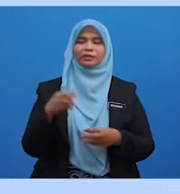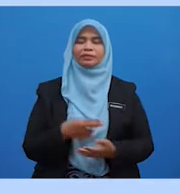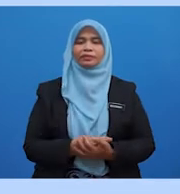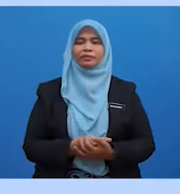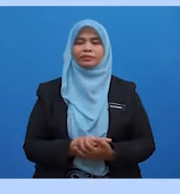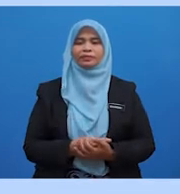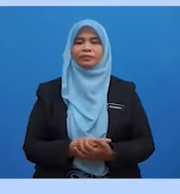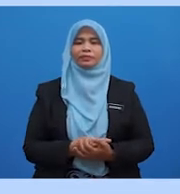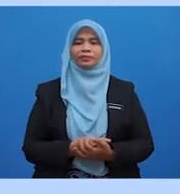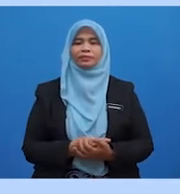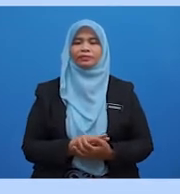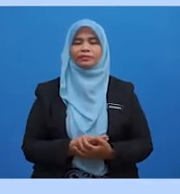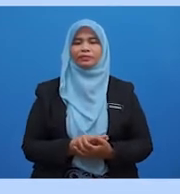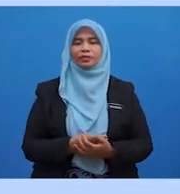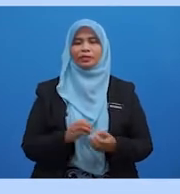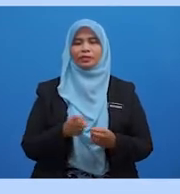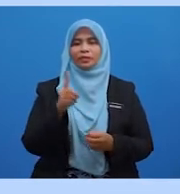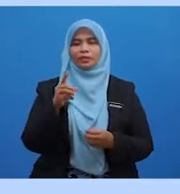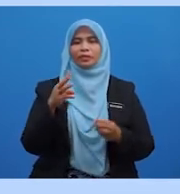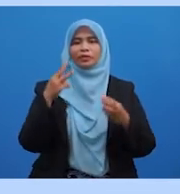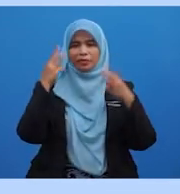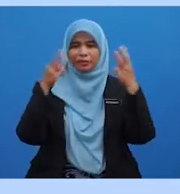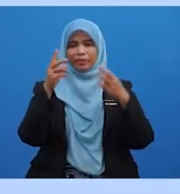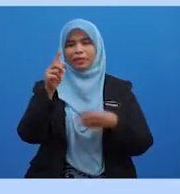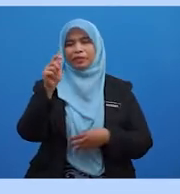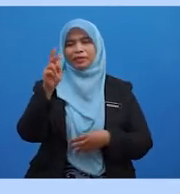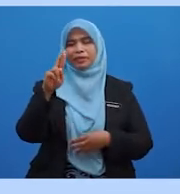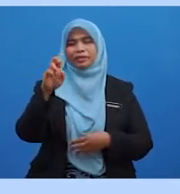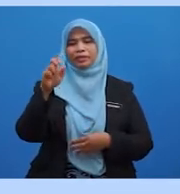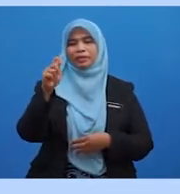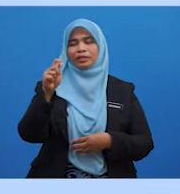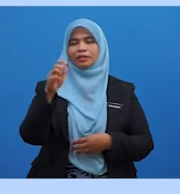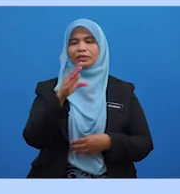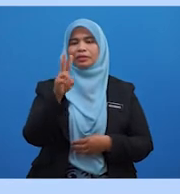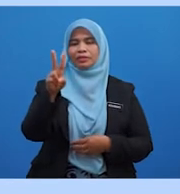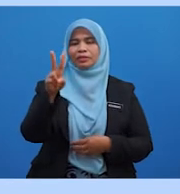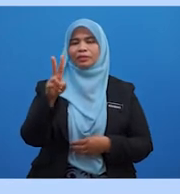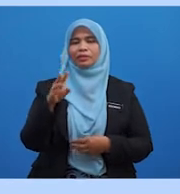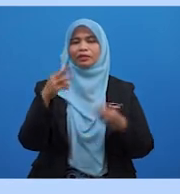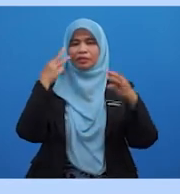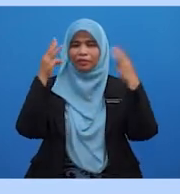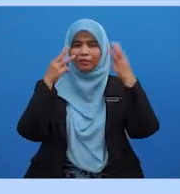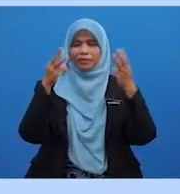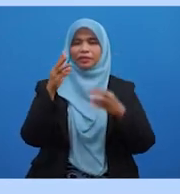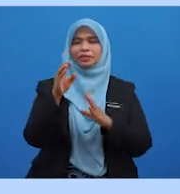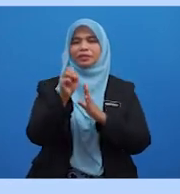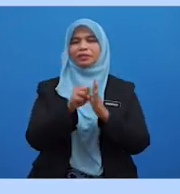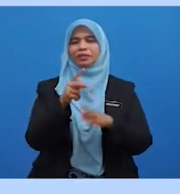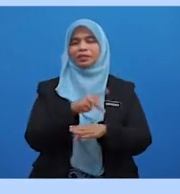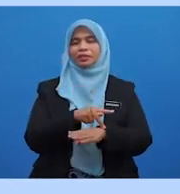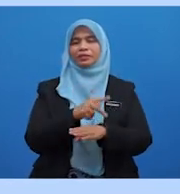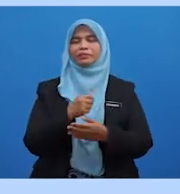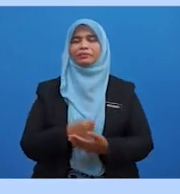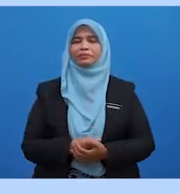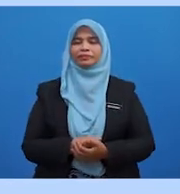Ya, jawapannya ialah pertama, kebimbangan trade dan yang kedua adalah kebimbangan seketika.